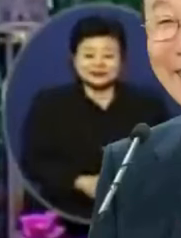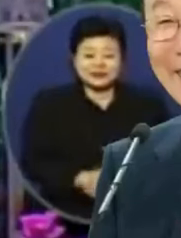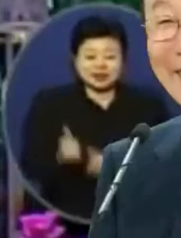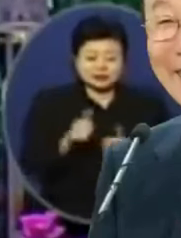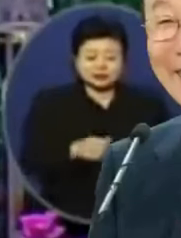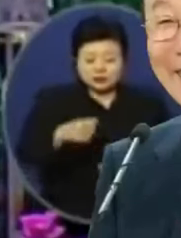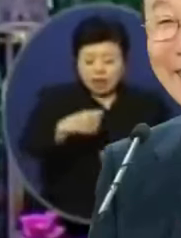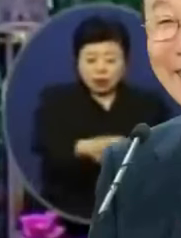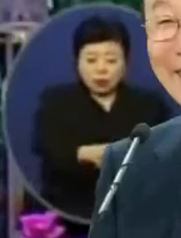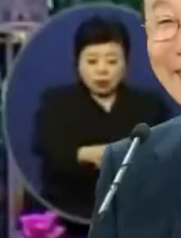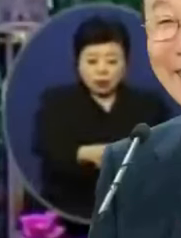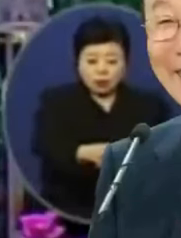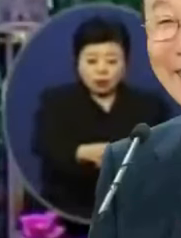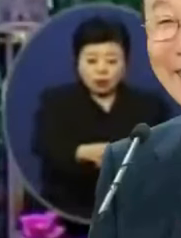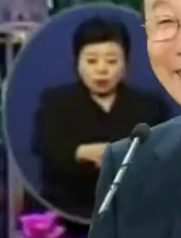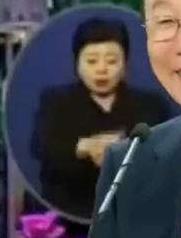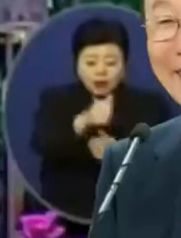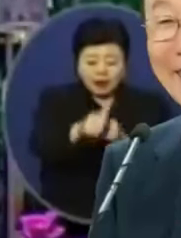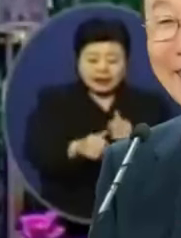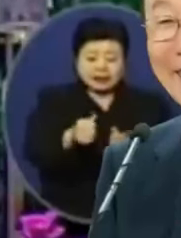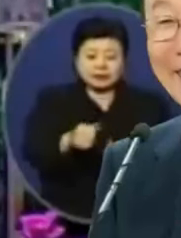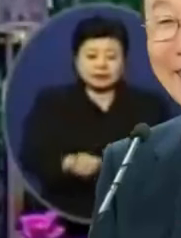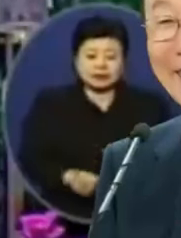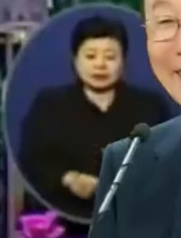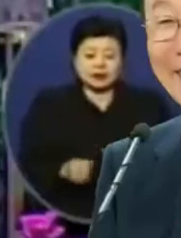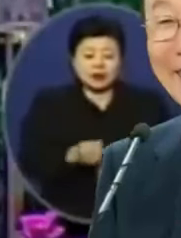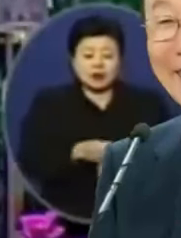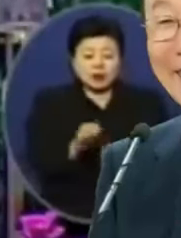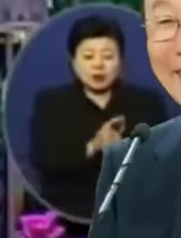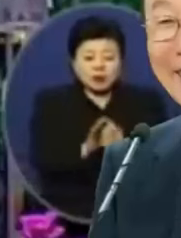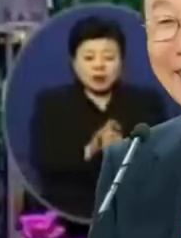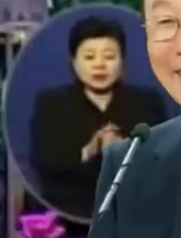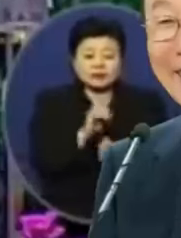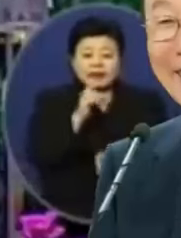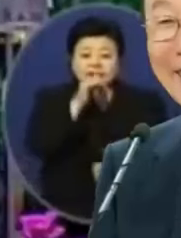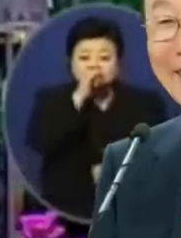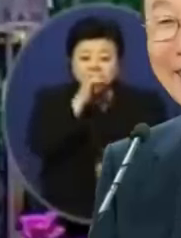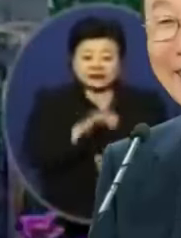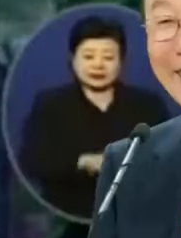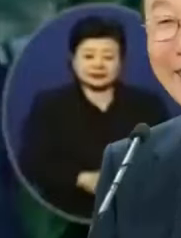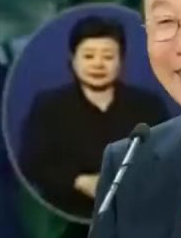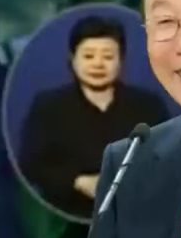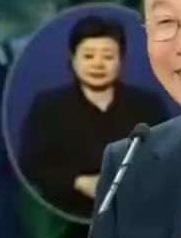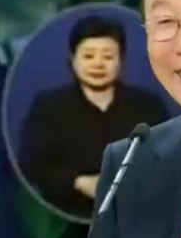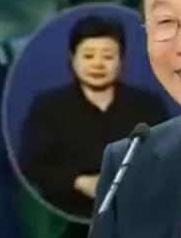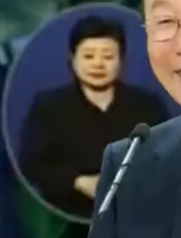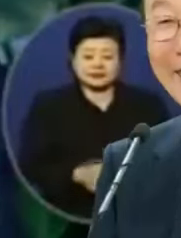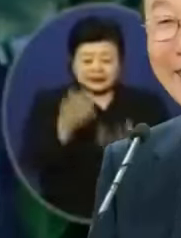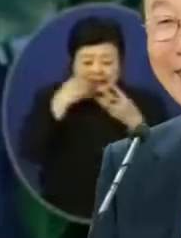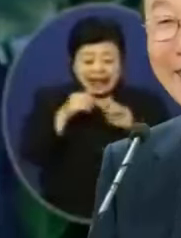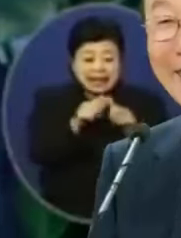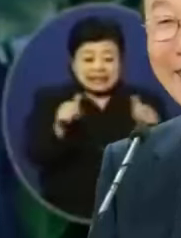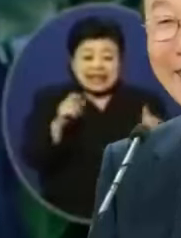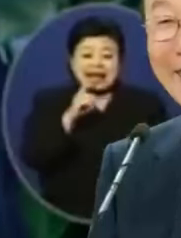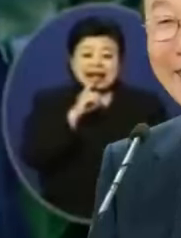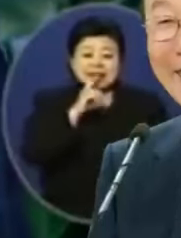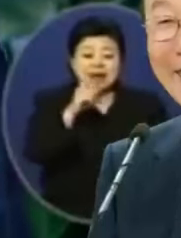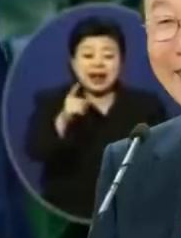죽음을 각오하고 하나님을 공경한 다른 이야기가 또 있는 것입니다. 그건 다니엘의 이야기인